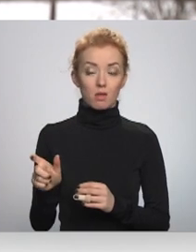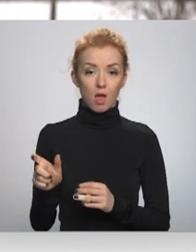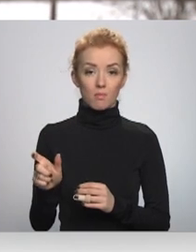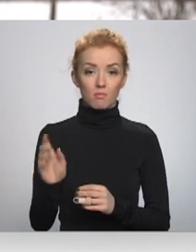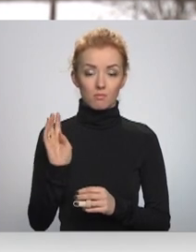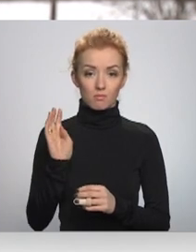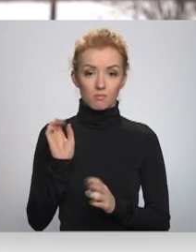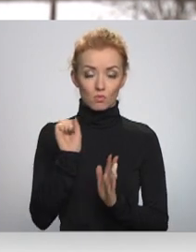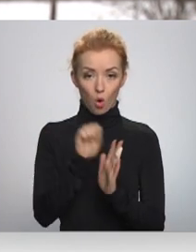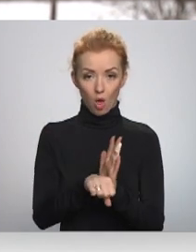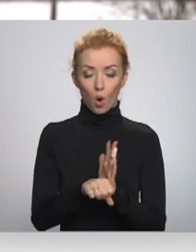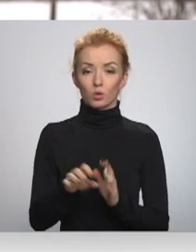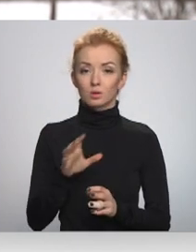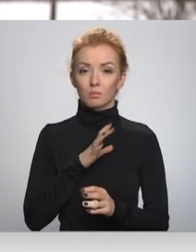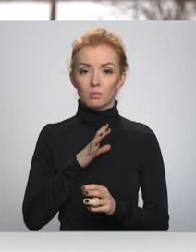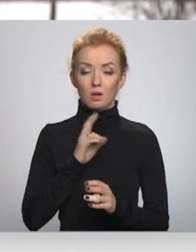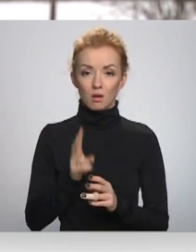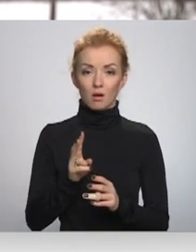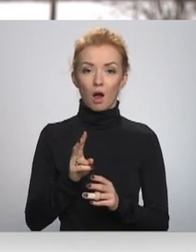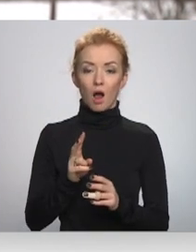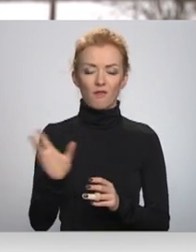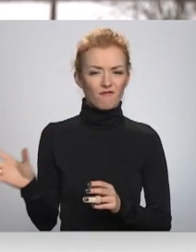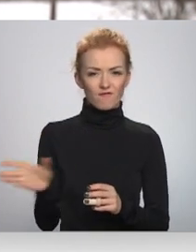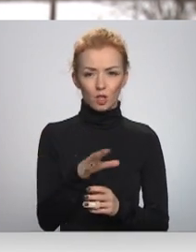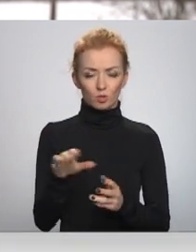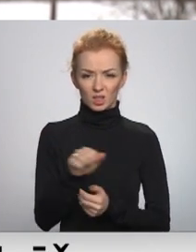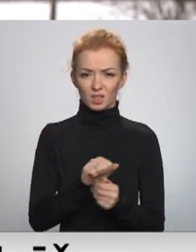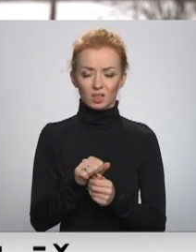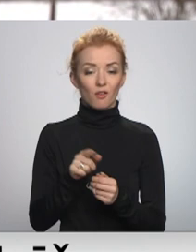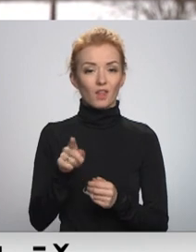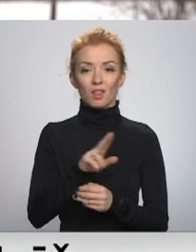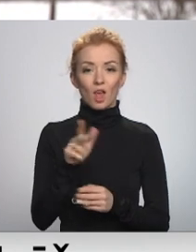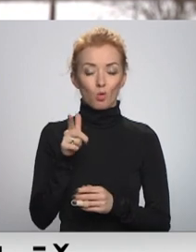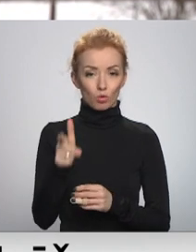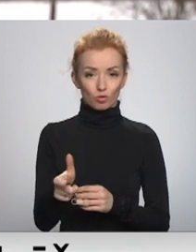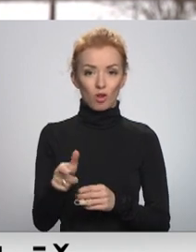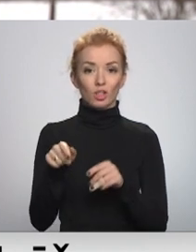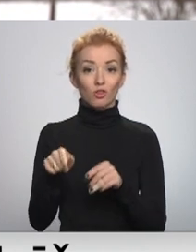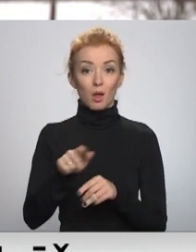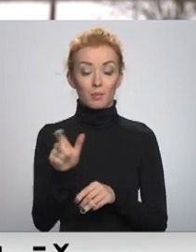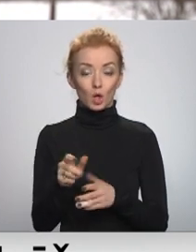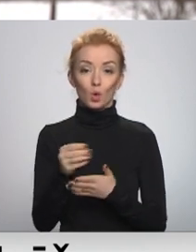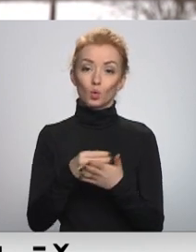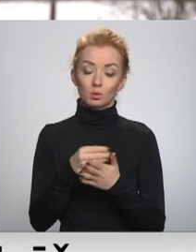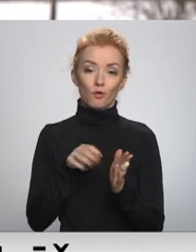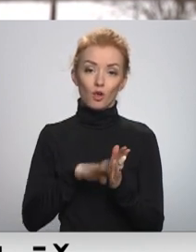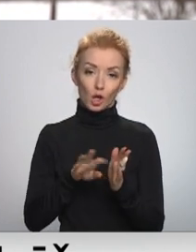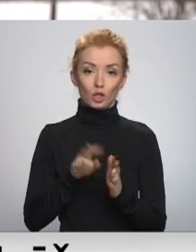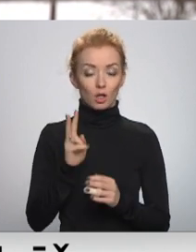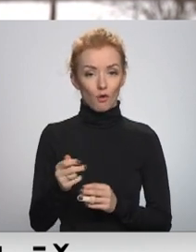bija paredzēts kā totālā iznīcināšana, tas, ka viņi netiek nošauti. Šajā brīdī nozīmē vienkārši,